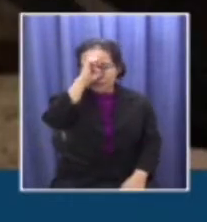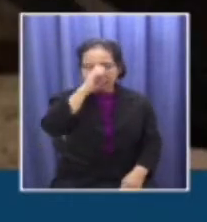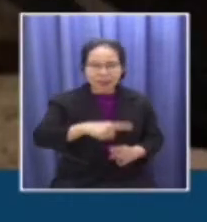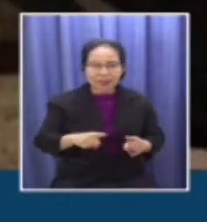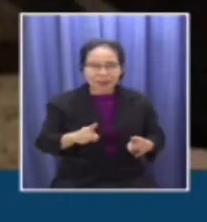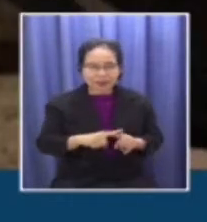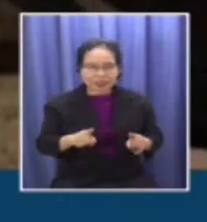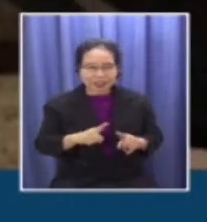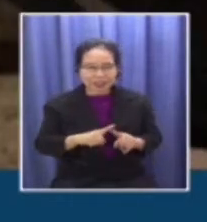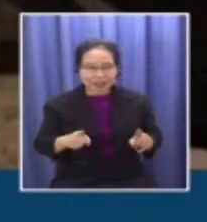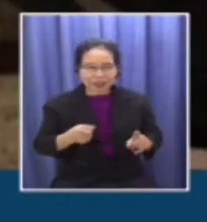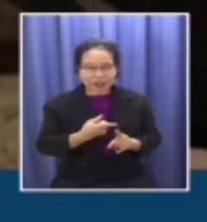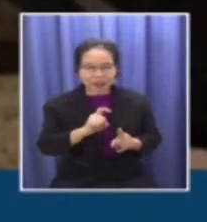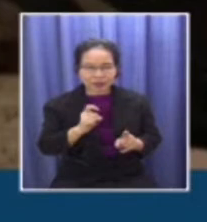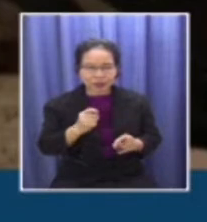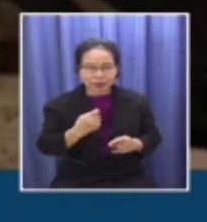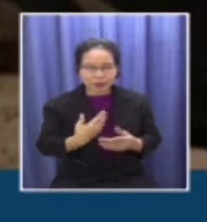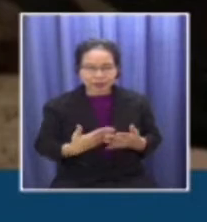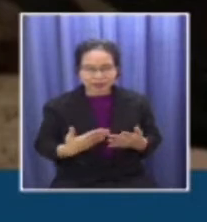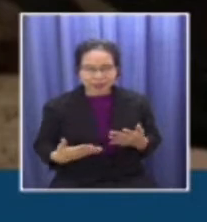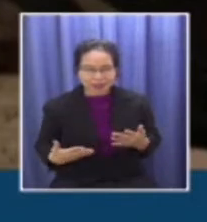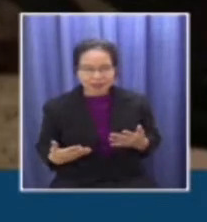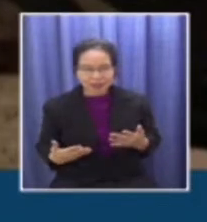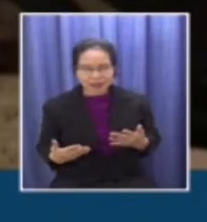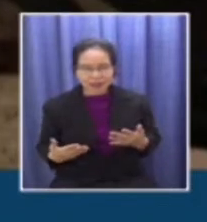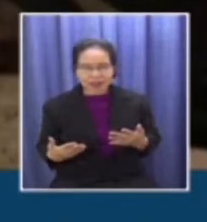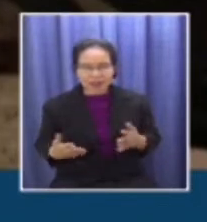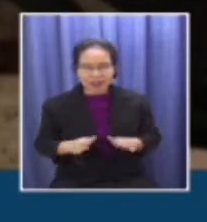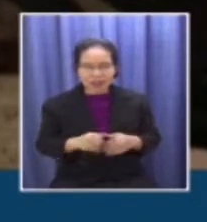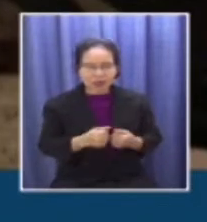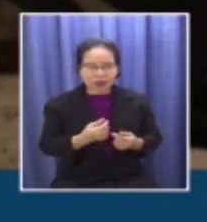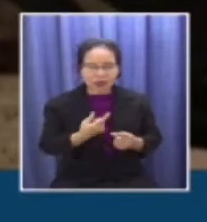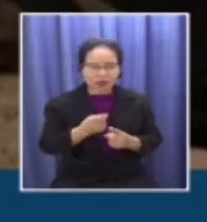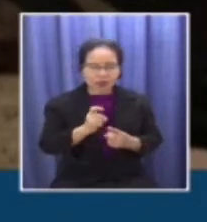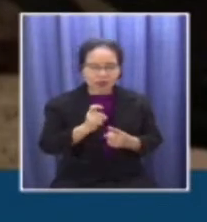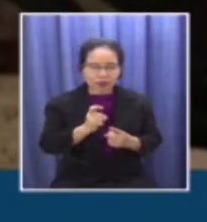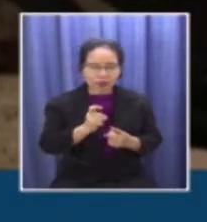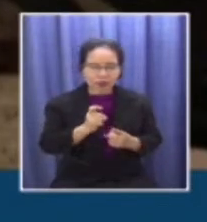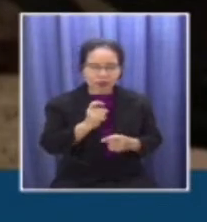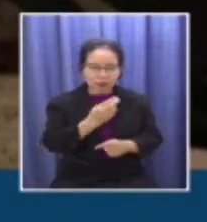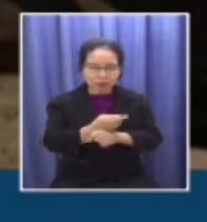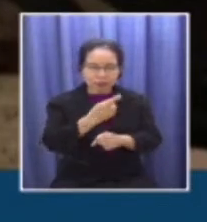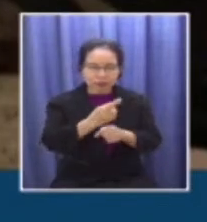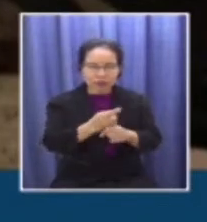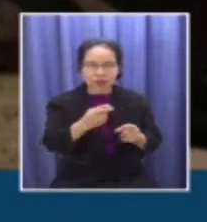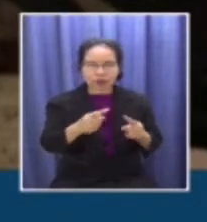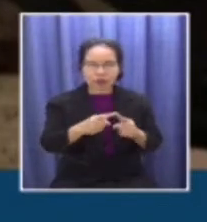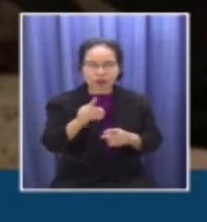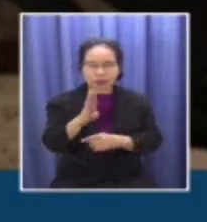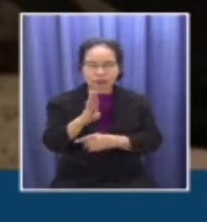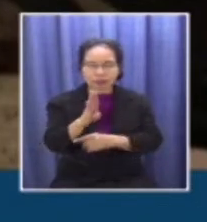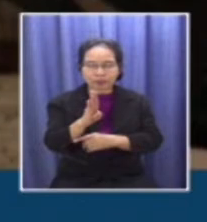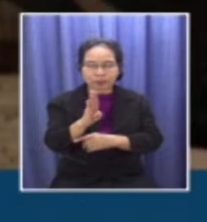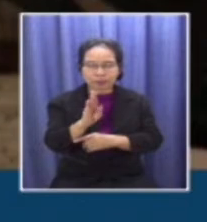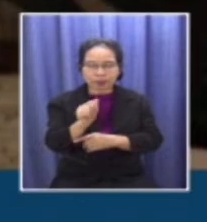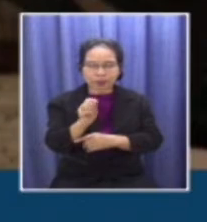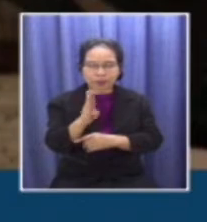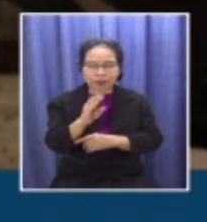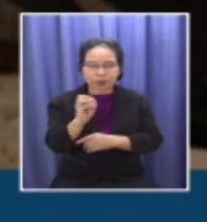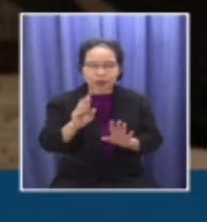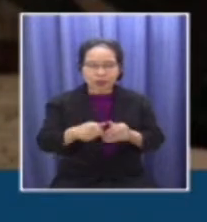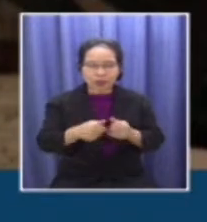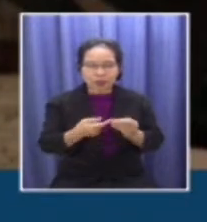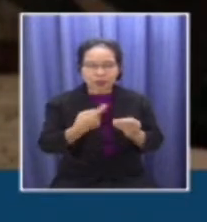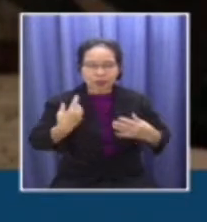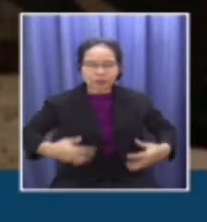ang panggagaling ng materialis kumbaga paano manggagaling yung bato sa kawayan paano manggagaling